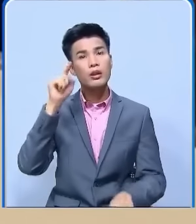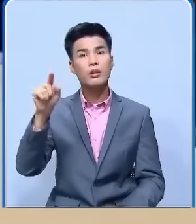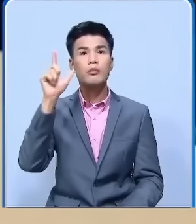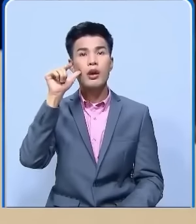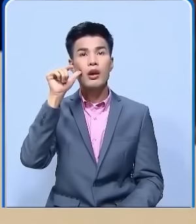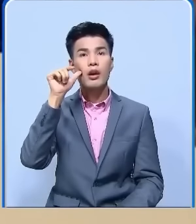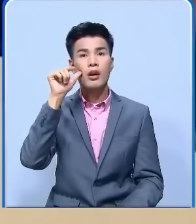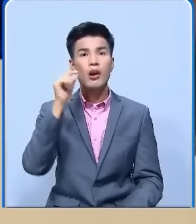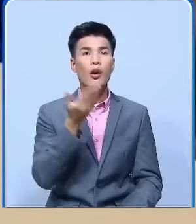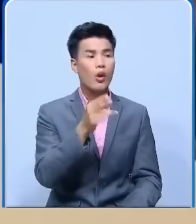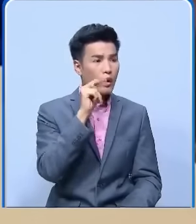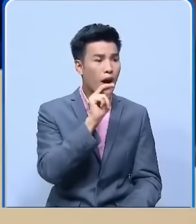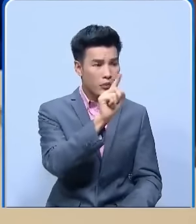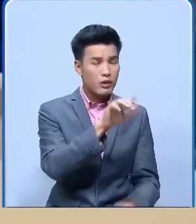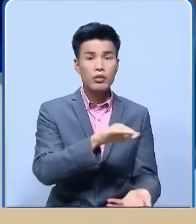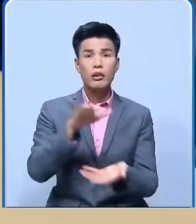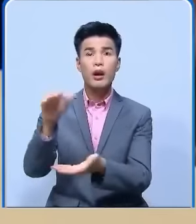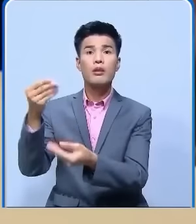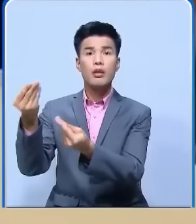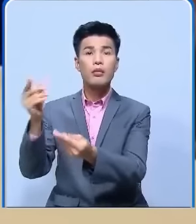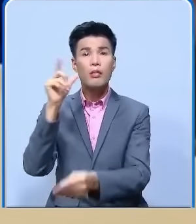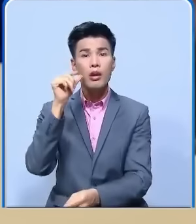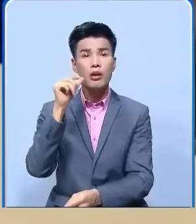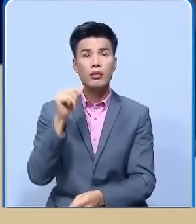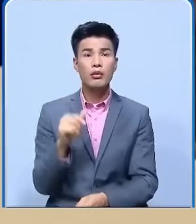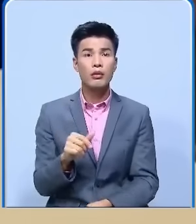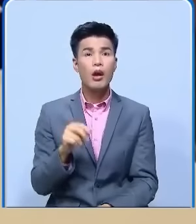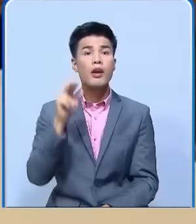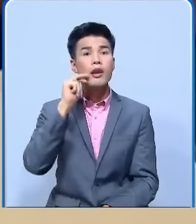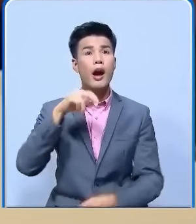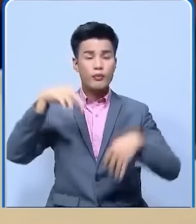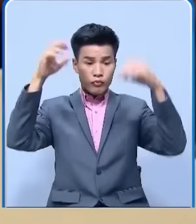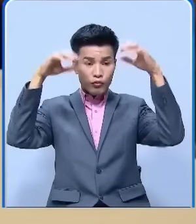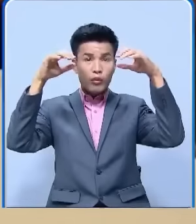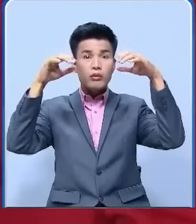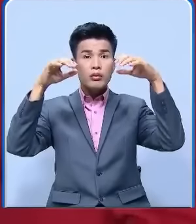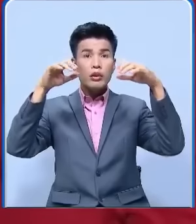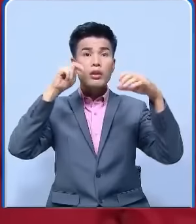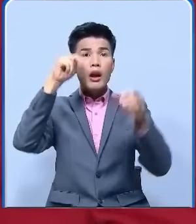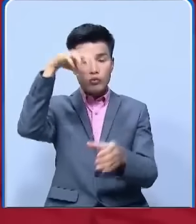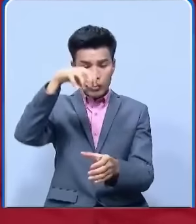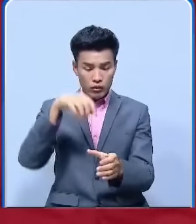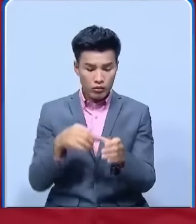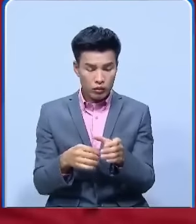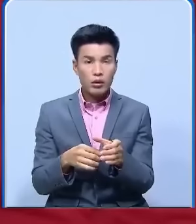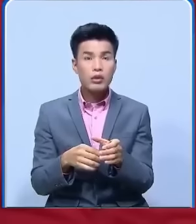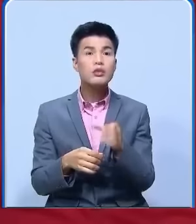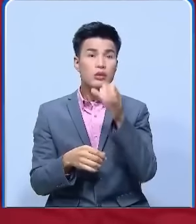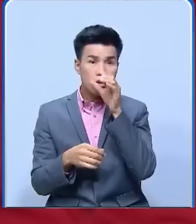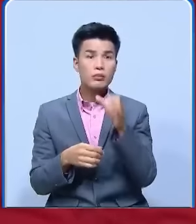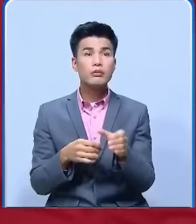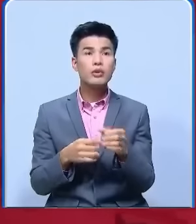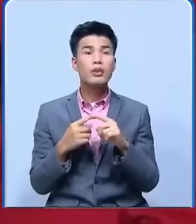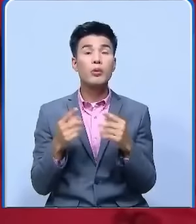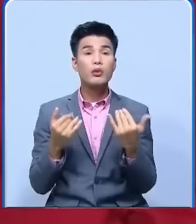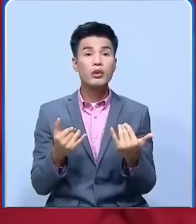ใช่ขอน้ำ 1แพ็คทำไมถึงอยากได้น้ำำ 1แพ็คเพราะที่บ้านดื่มน้ำฝนอค่ะรองน้ำฝนเอาไว้กินไว้ใช้แล้วช่วงเเหมือน